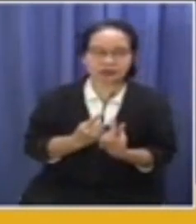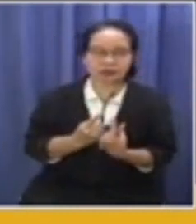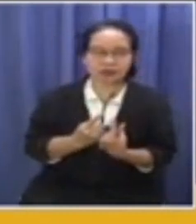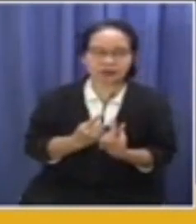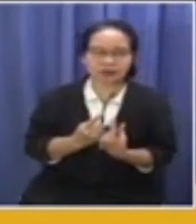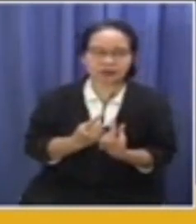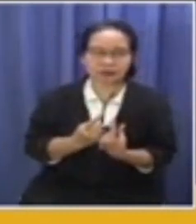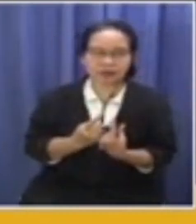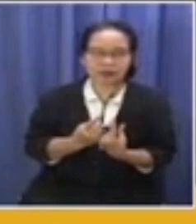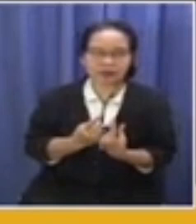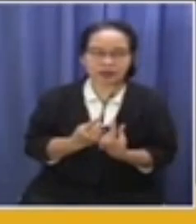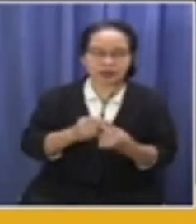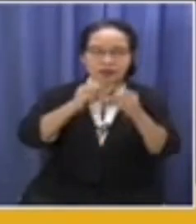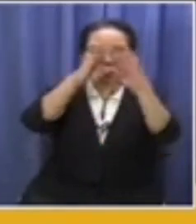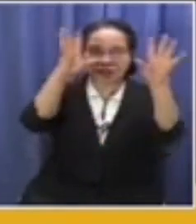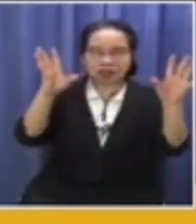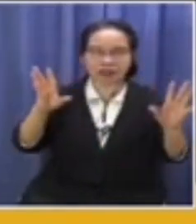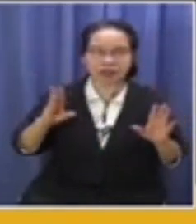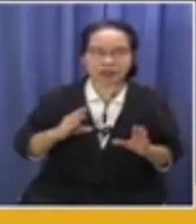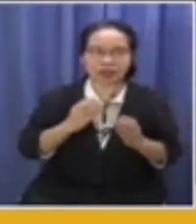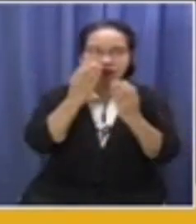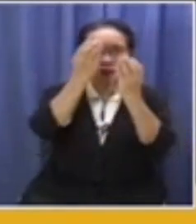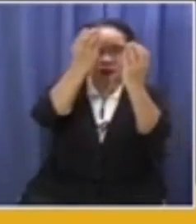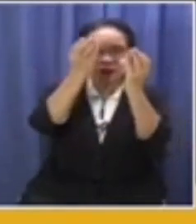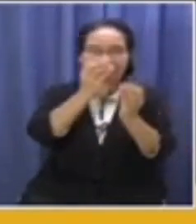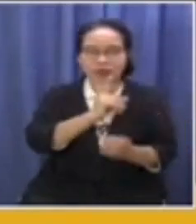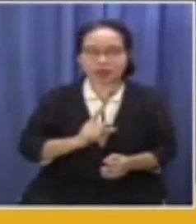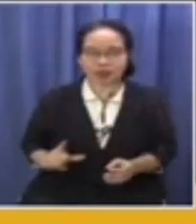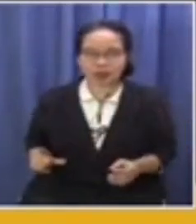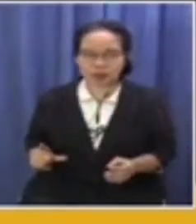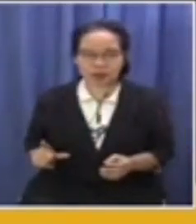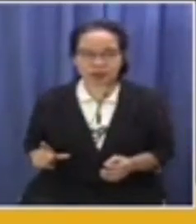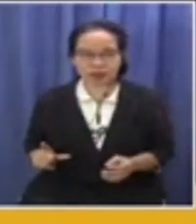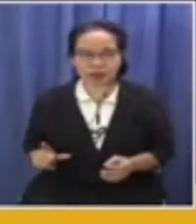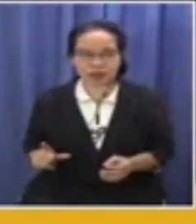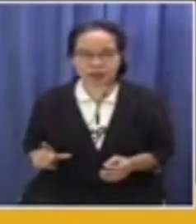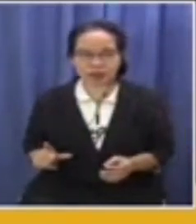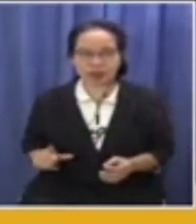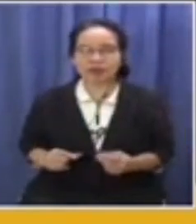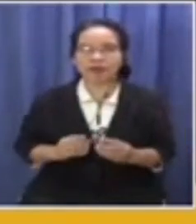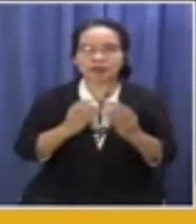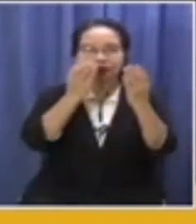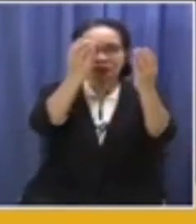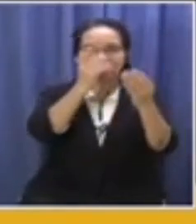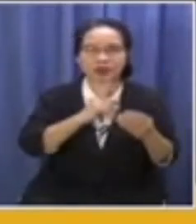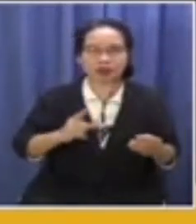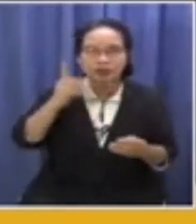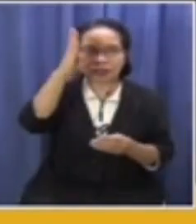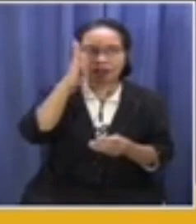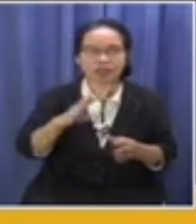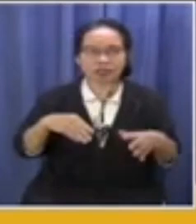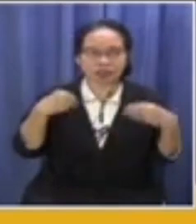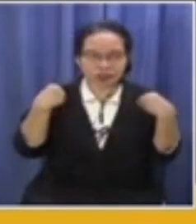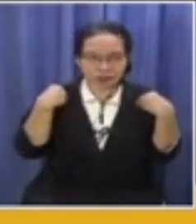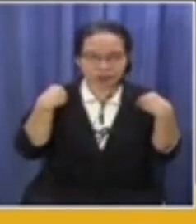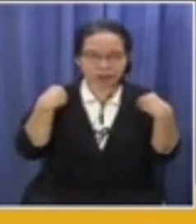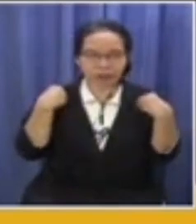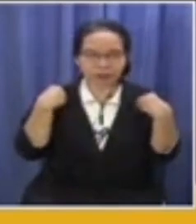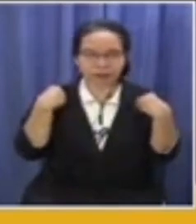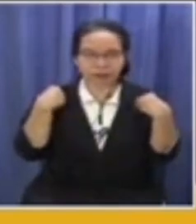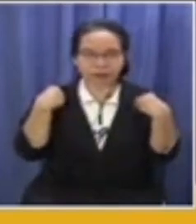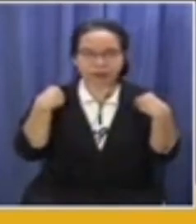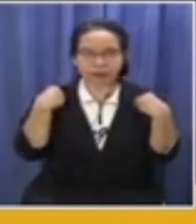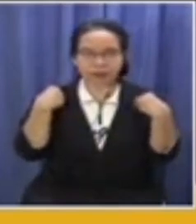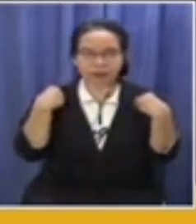Ayon maliwanag papahayag mo sa Panginoon pahayag mo sa Diyos tanggapin mo na